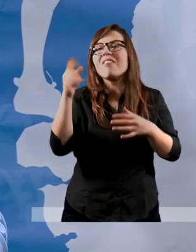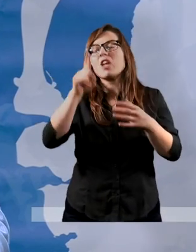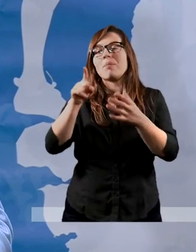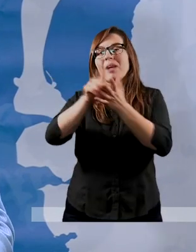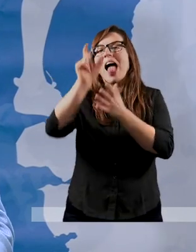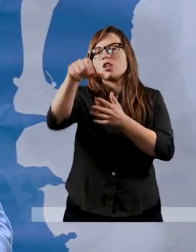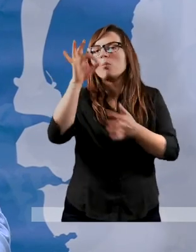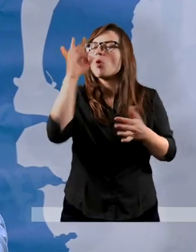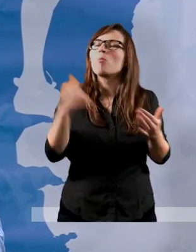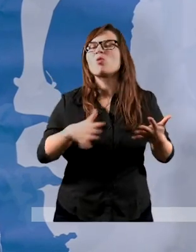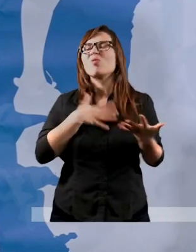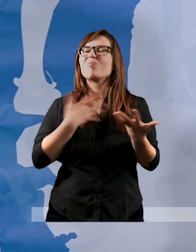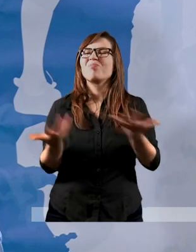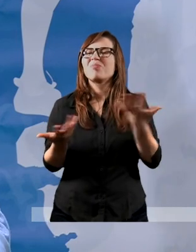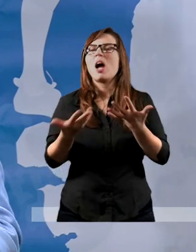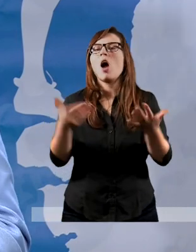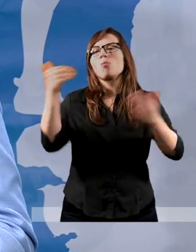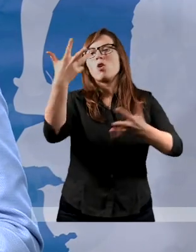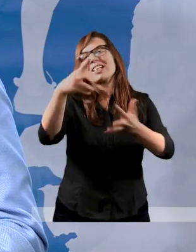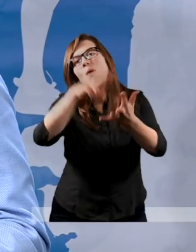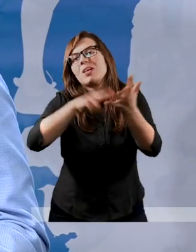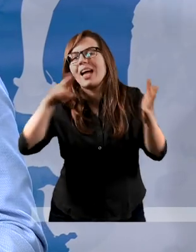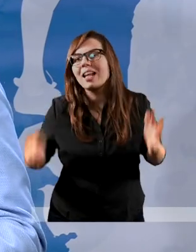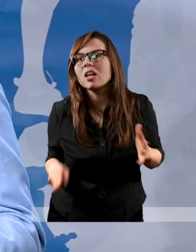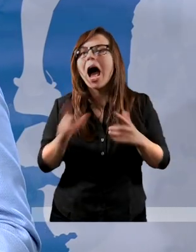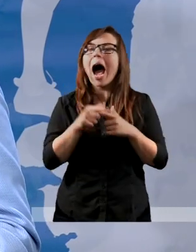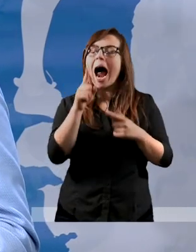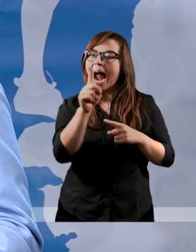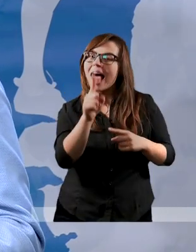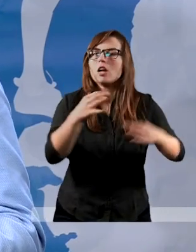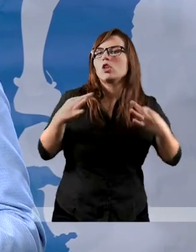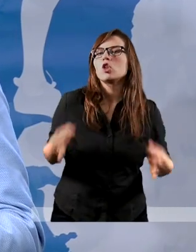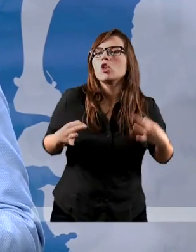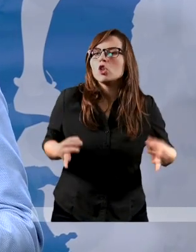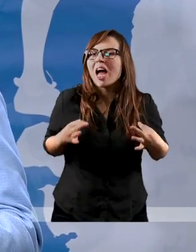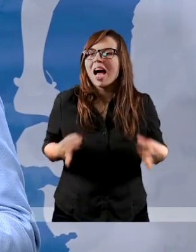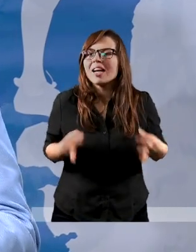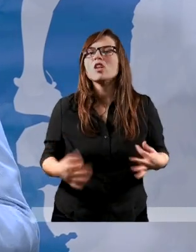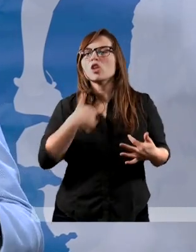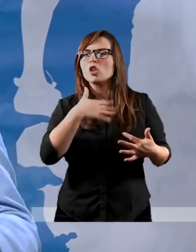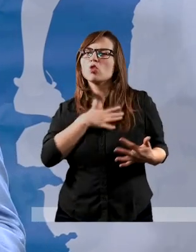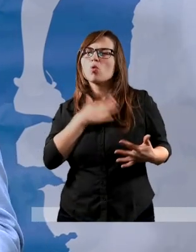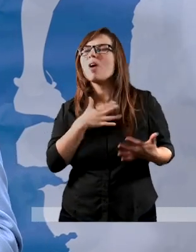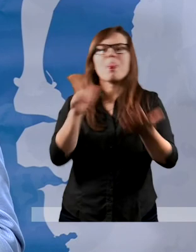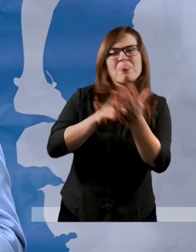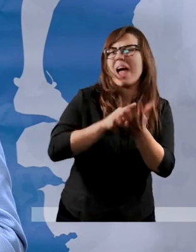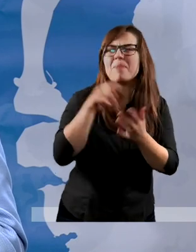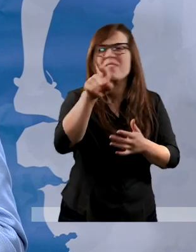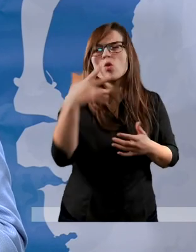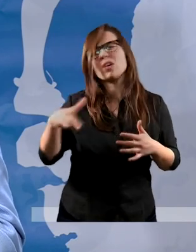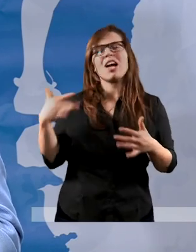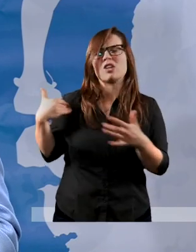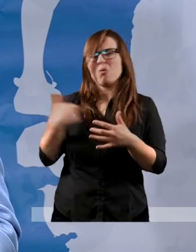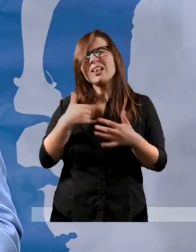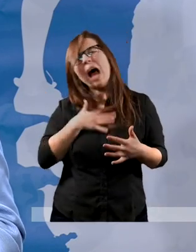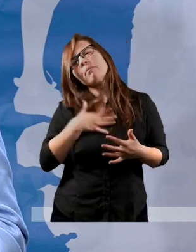dla ciebie, bo być może z czegoś musiałeś zrezygnować, ale dzisiaj podejrzewam, że tego nie żałujesz. Ja